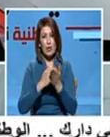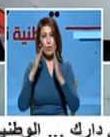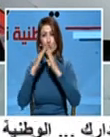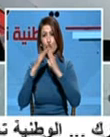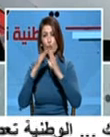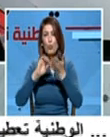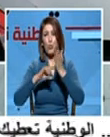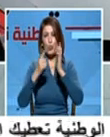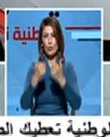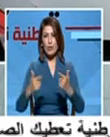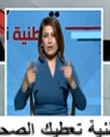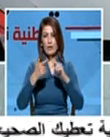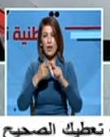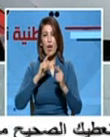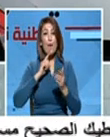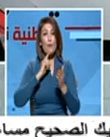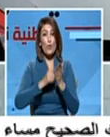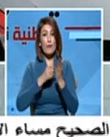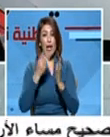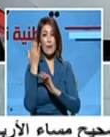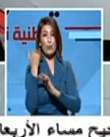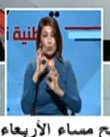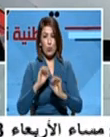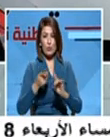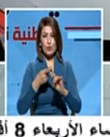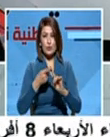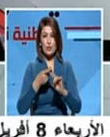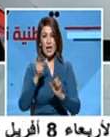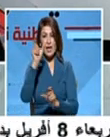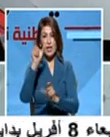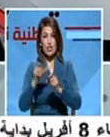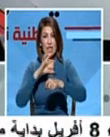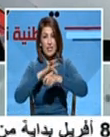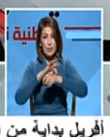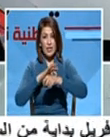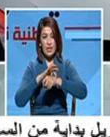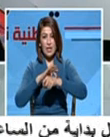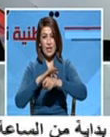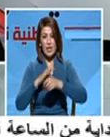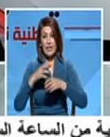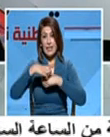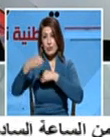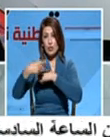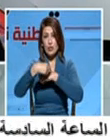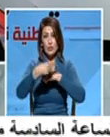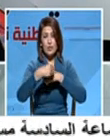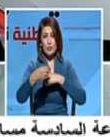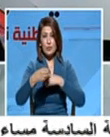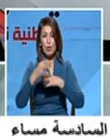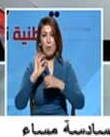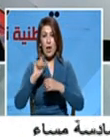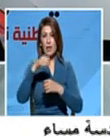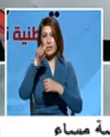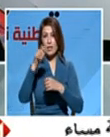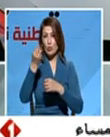اجراءات الموافقه المسبقه، معناها اللي ينجم المريض يتمتع بالخدمه ما غير ما يخضع الاجراءات الموافقه تاع الطبع نتاع